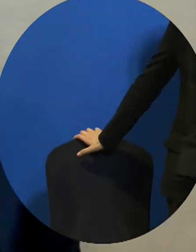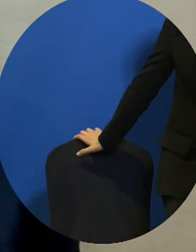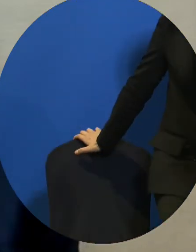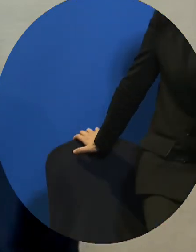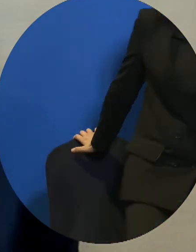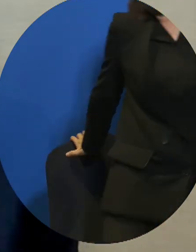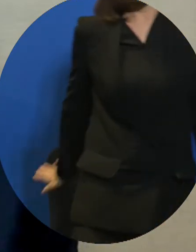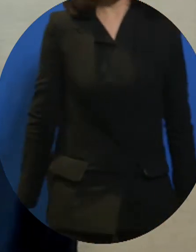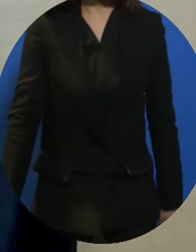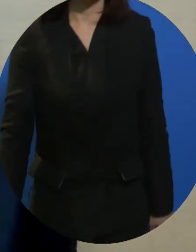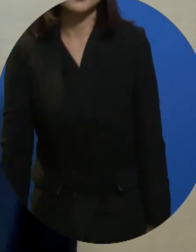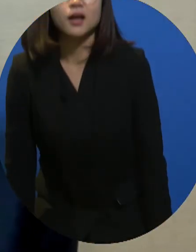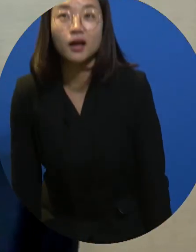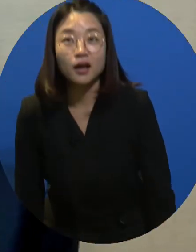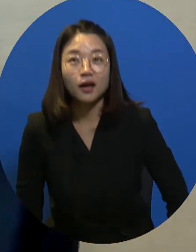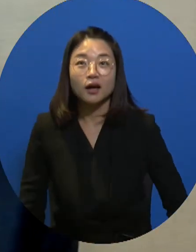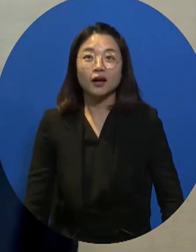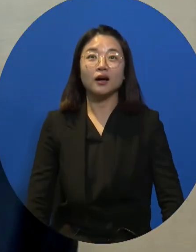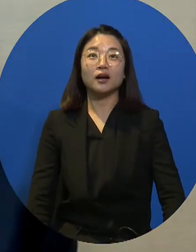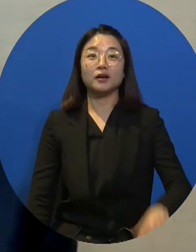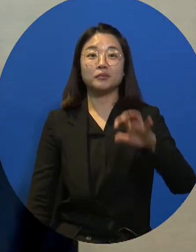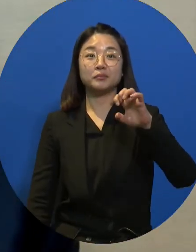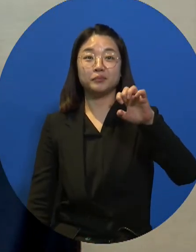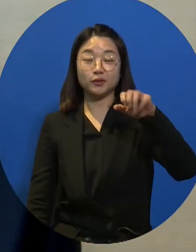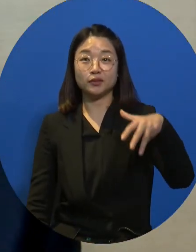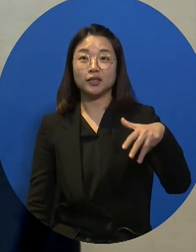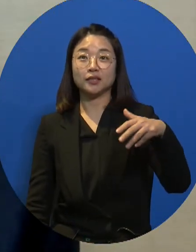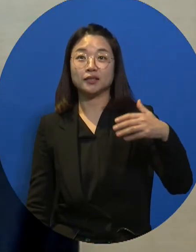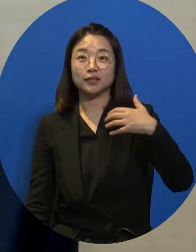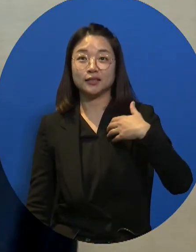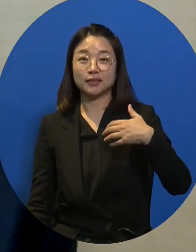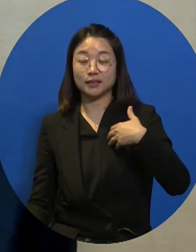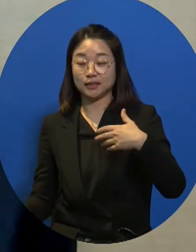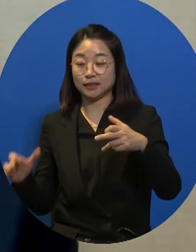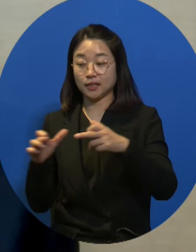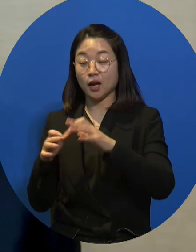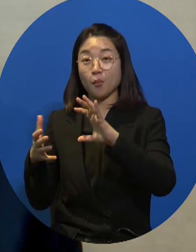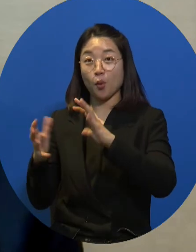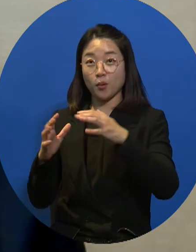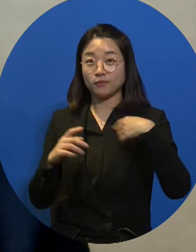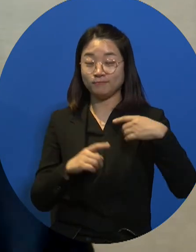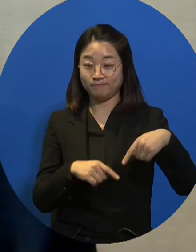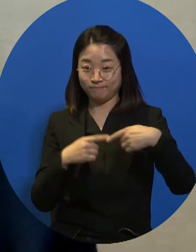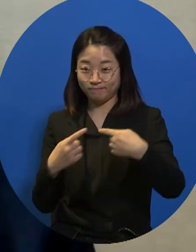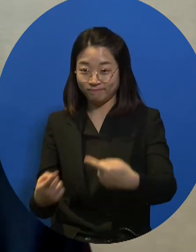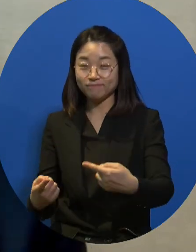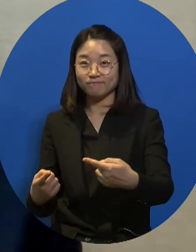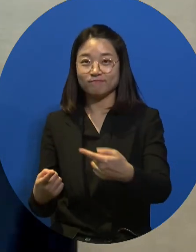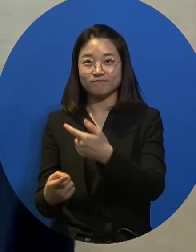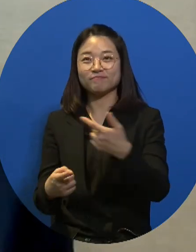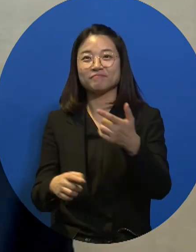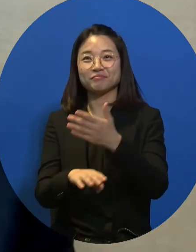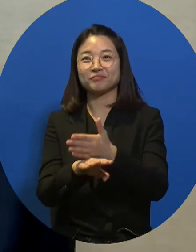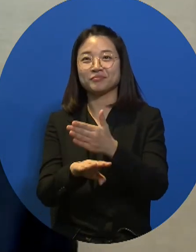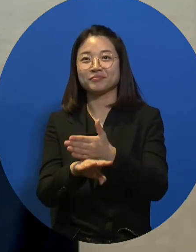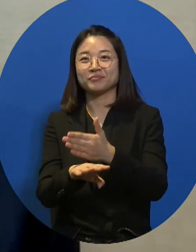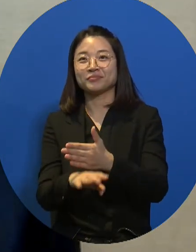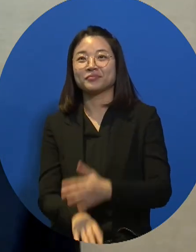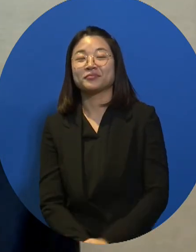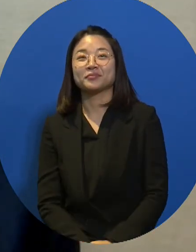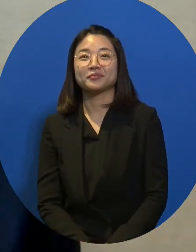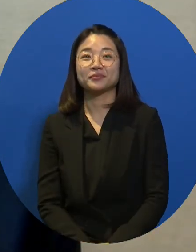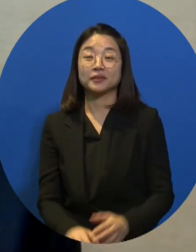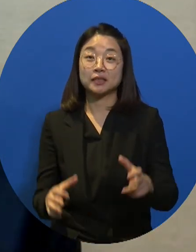오늘 그 평창 장애 포럼 세션에 참석하게 돼서 대단히 영광입니다. 그리고 장애인